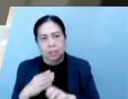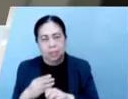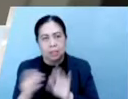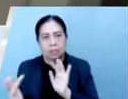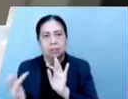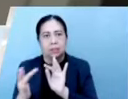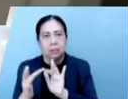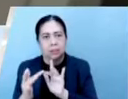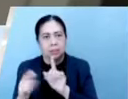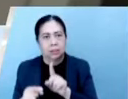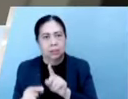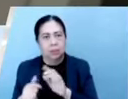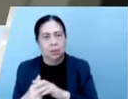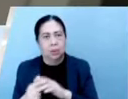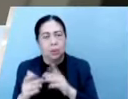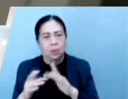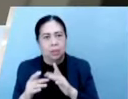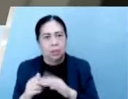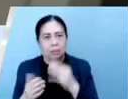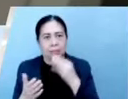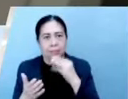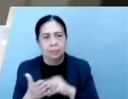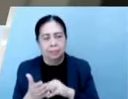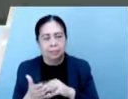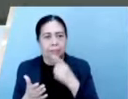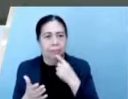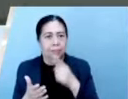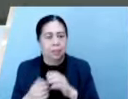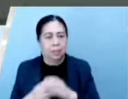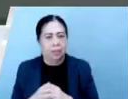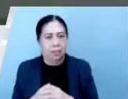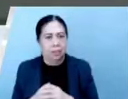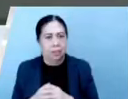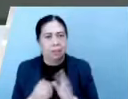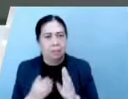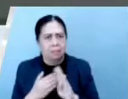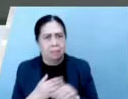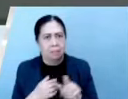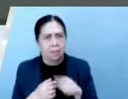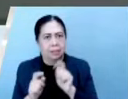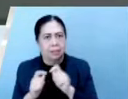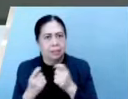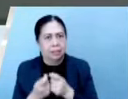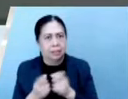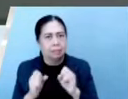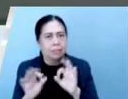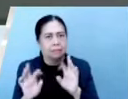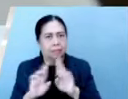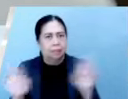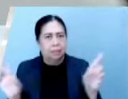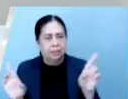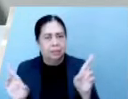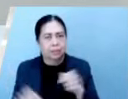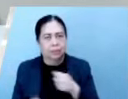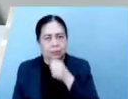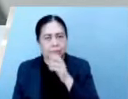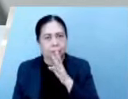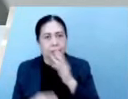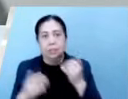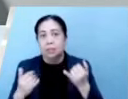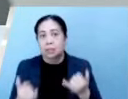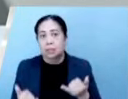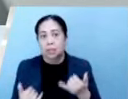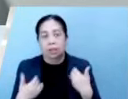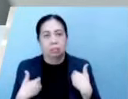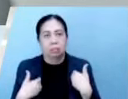sa isang online messaging app. Ang sabi niya, babalikan niya ang aming team kapag handa na siyang magsalita. Sa ngayon, wala pang